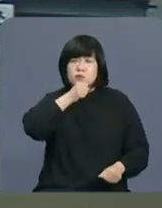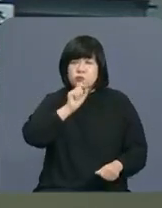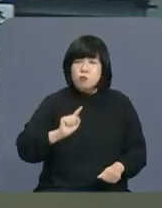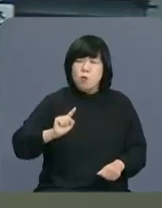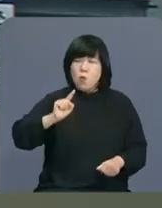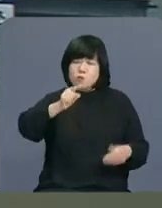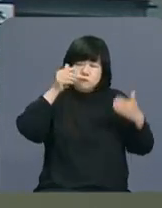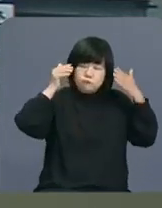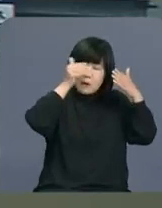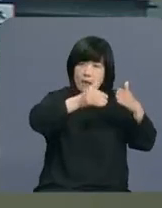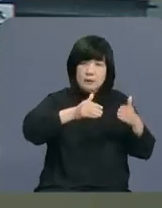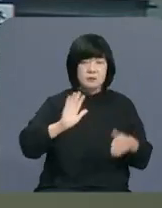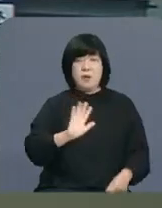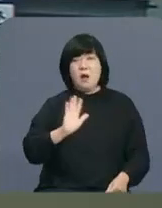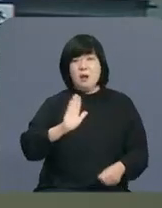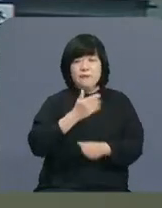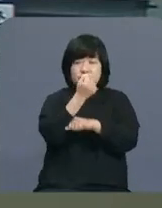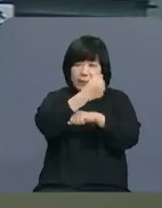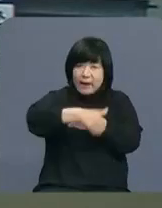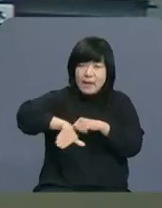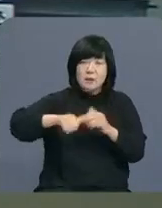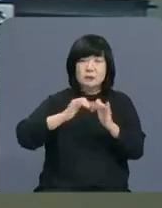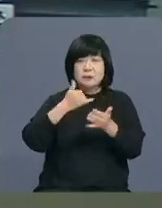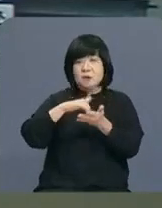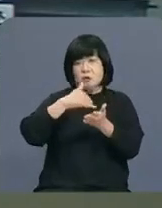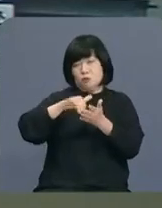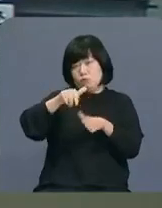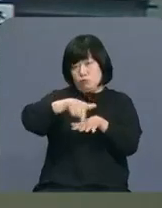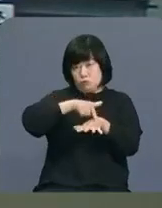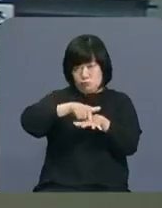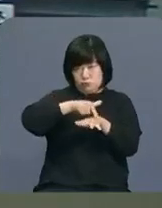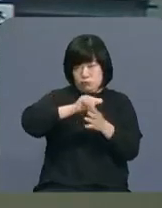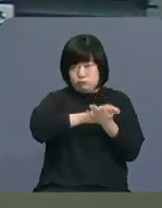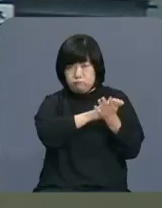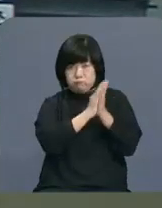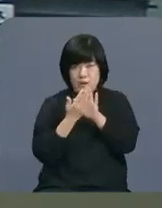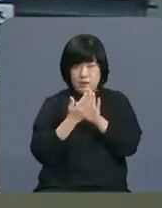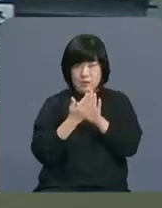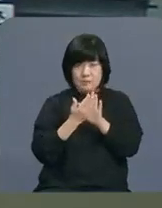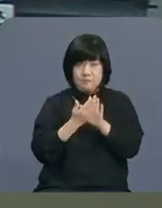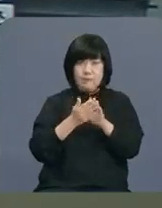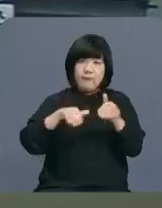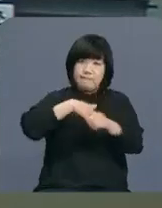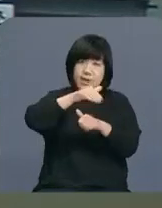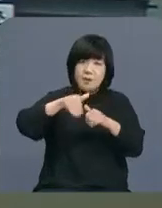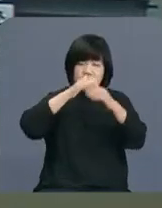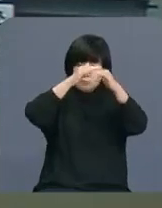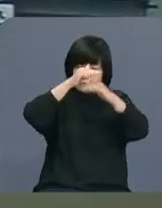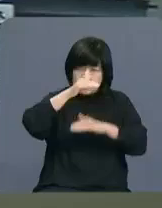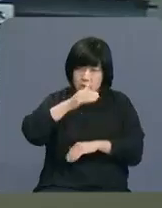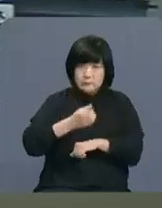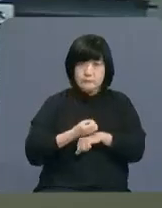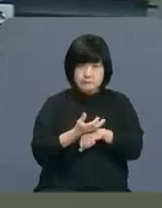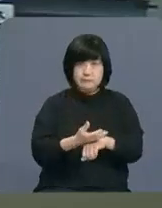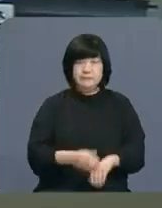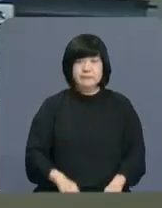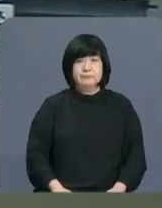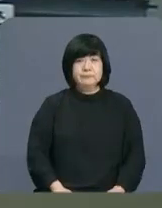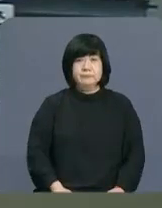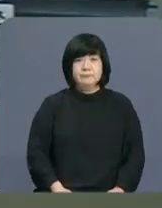않고 다양한 인구구조의 활력을 높이는 방향으로 대전환합니다. 배경과 주요 내용을 이상준 기자가